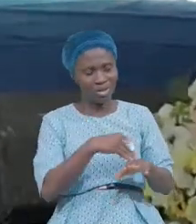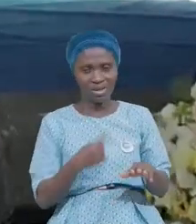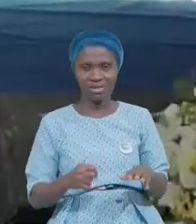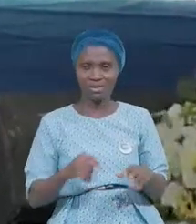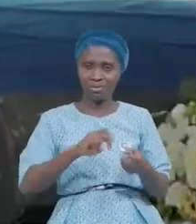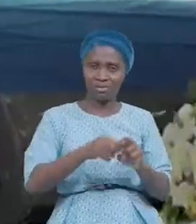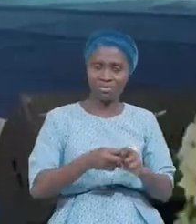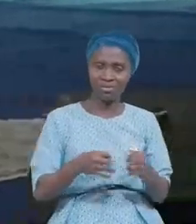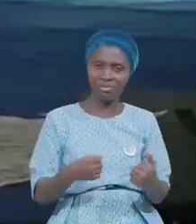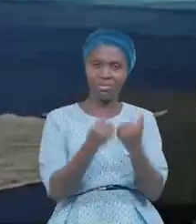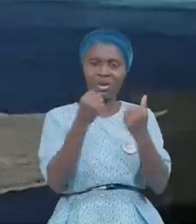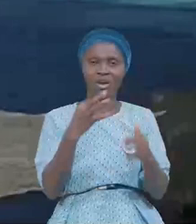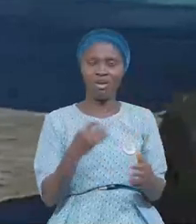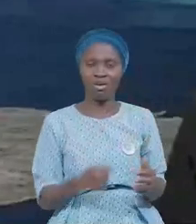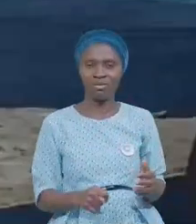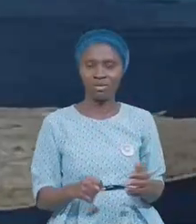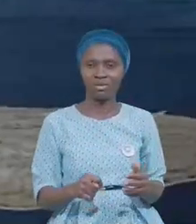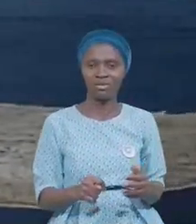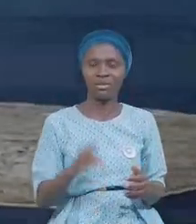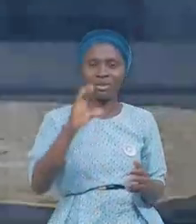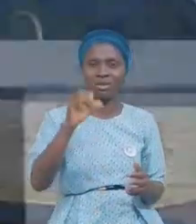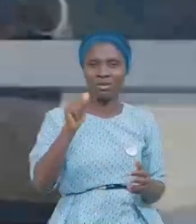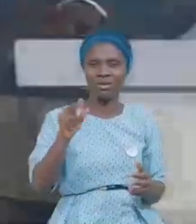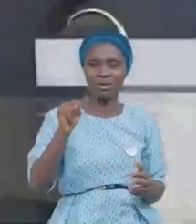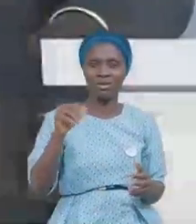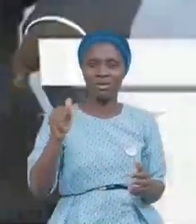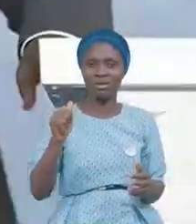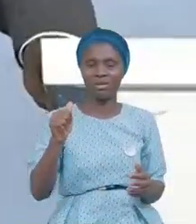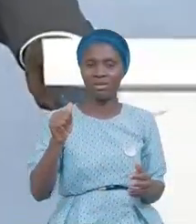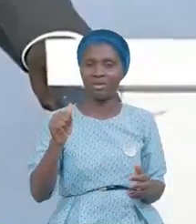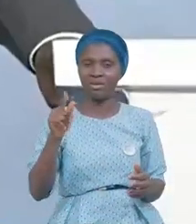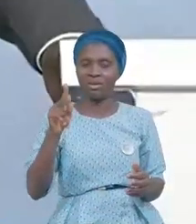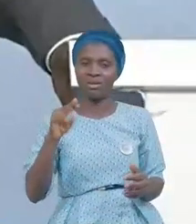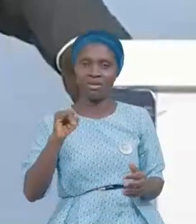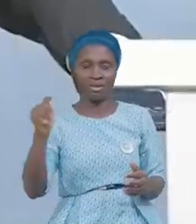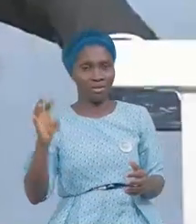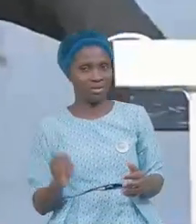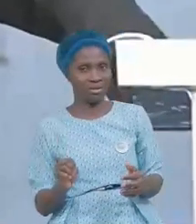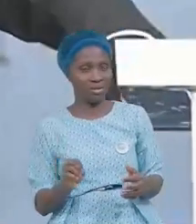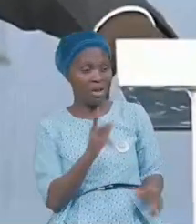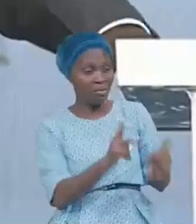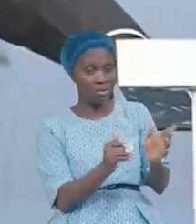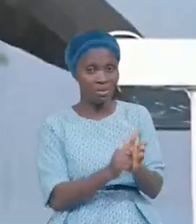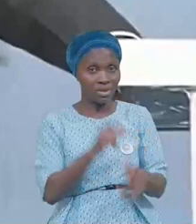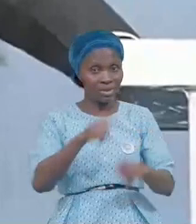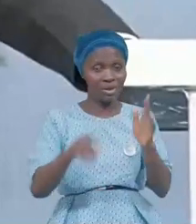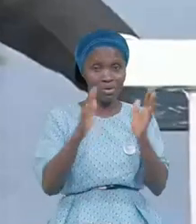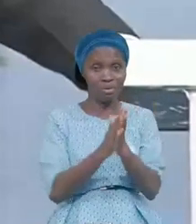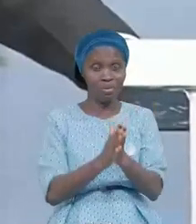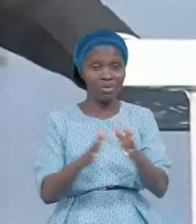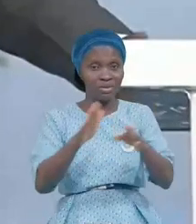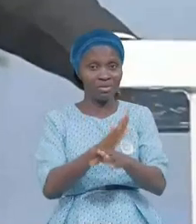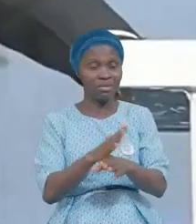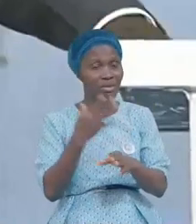Oh, ils se disaient, ah, ceux qui ne savent pas prier pour la grâce suffisante dans leur vie, ce à quoi ils peuvent penser,